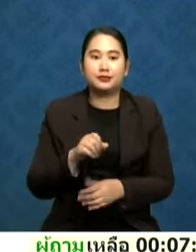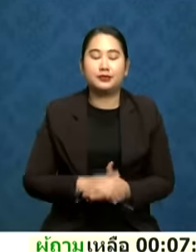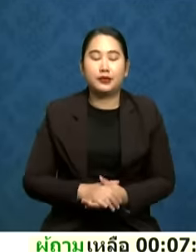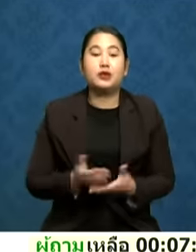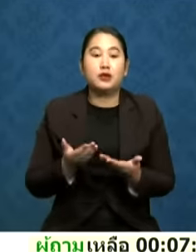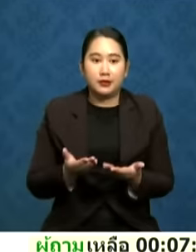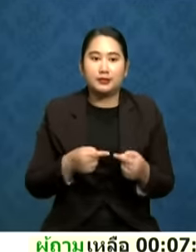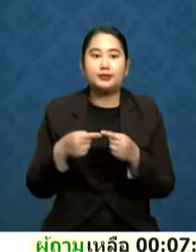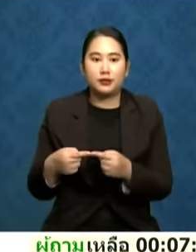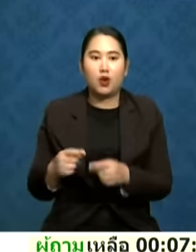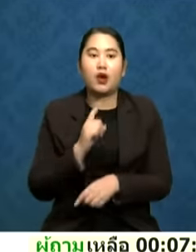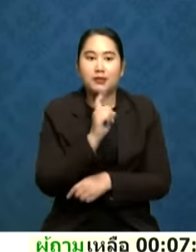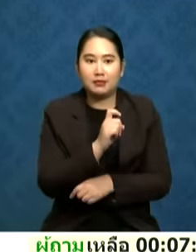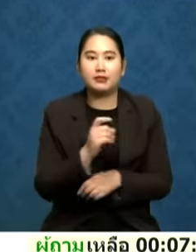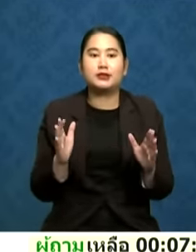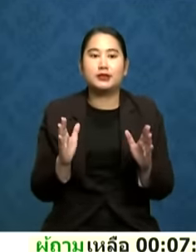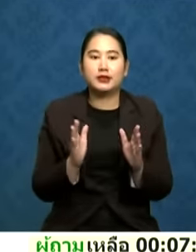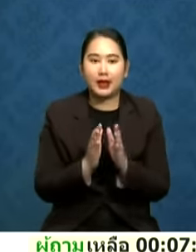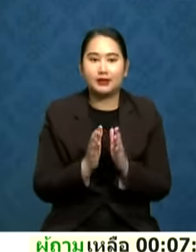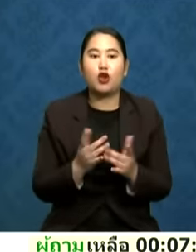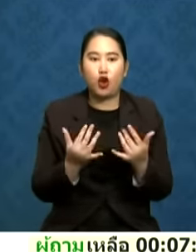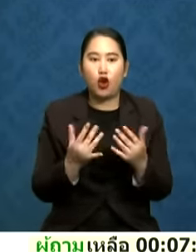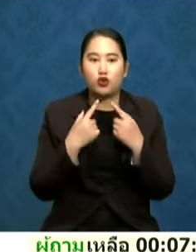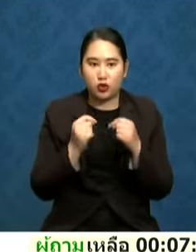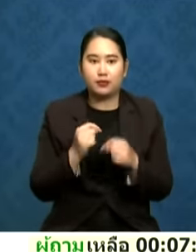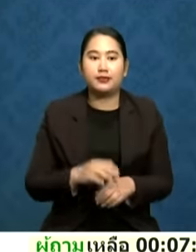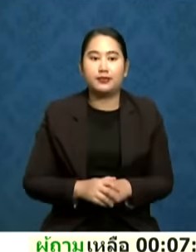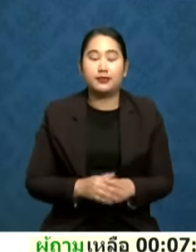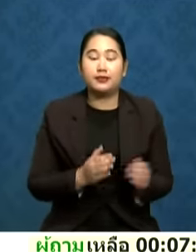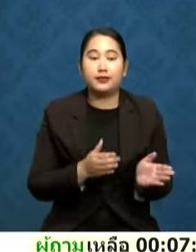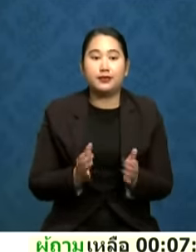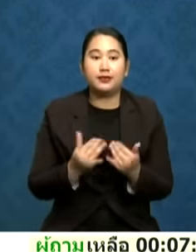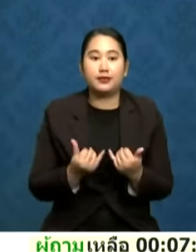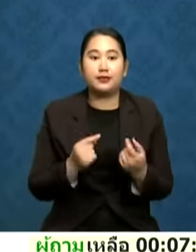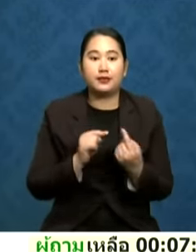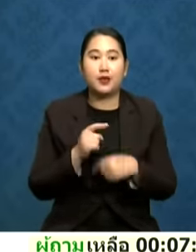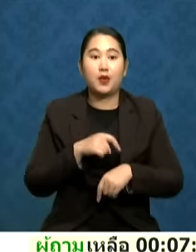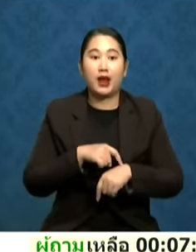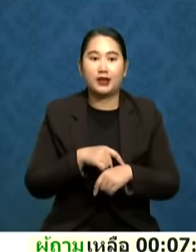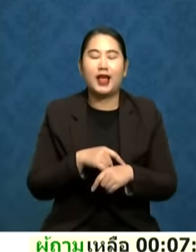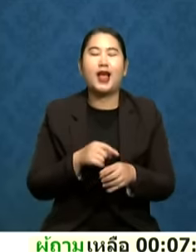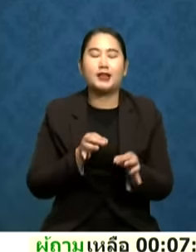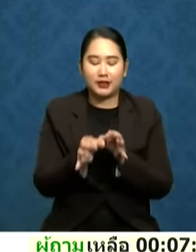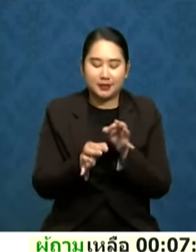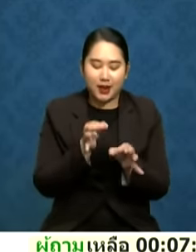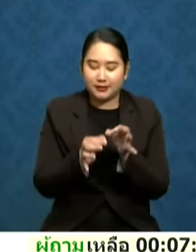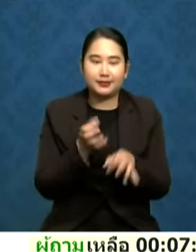ับกระชัพด้ครับemyigned adjusted de ๆ ถา นะครัขอบคครทปทานเกอค